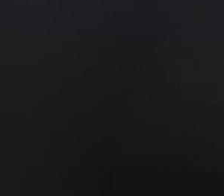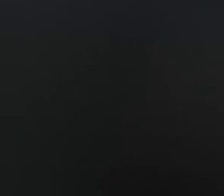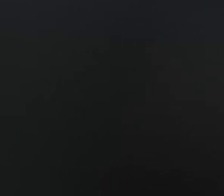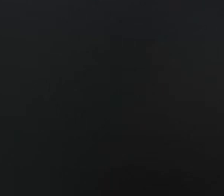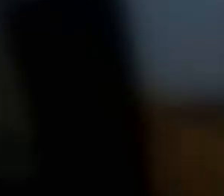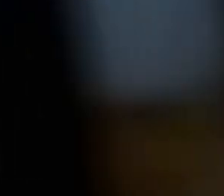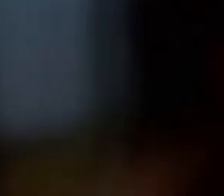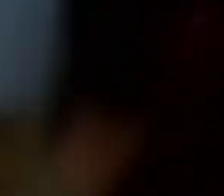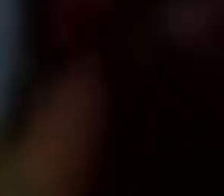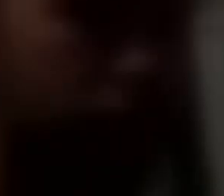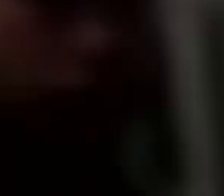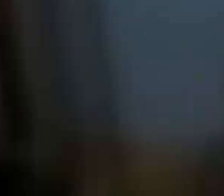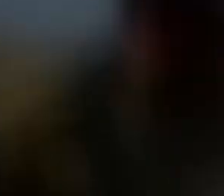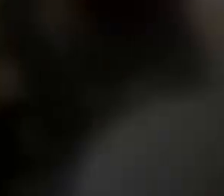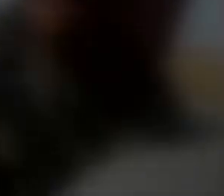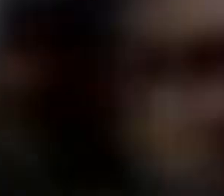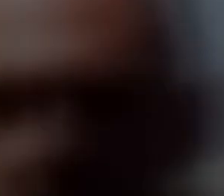הטרגדיה של משפחת מרק.